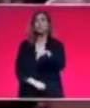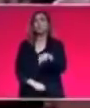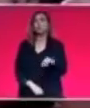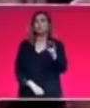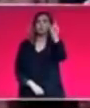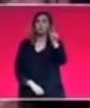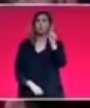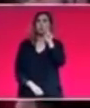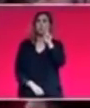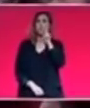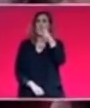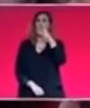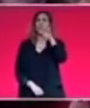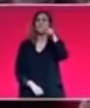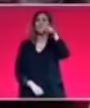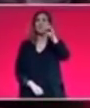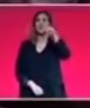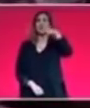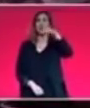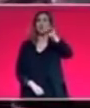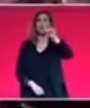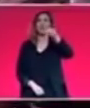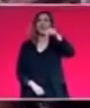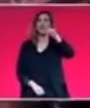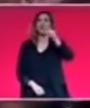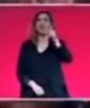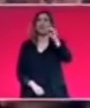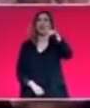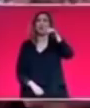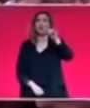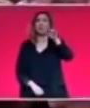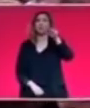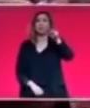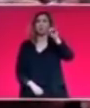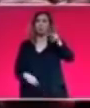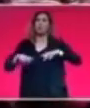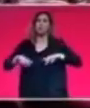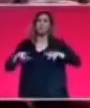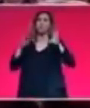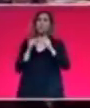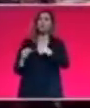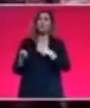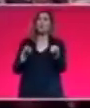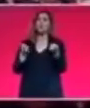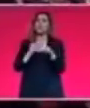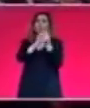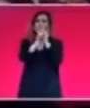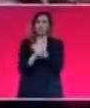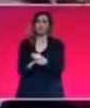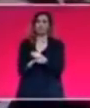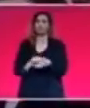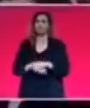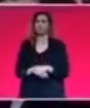Κοντά μας τη Μαριλίζα Ξενογιαννακοπούλου, Υπουργό Διοικητικής Ανασυγκρότησης. Οι εχθροί της